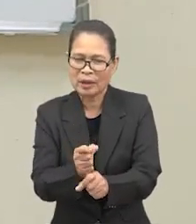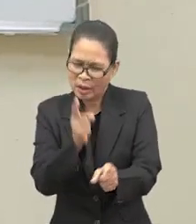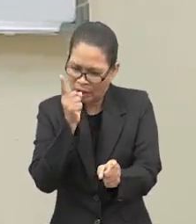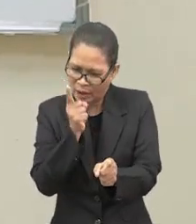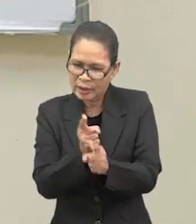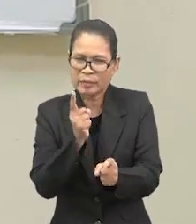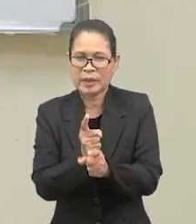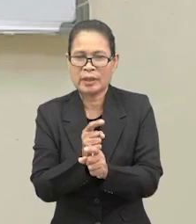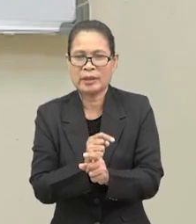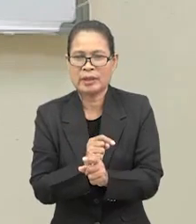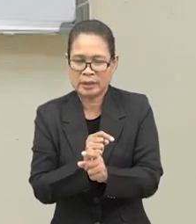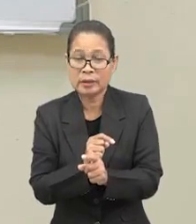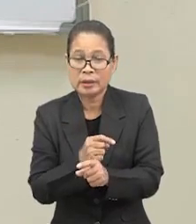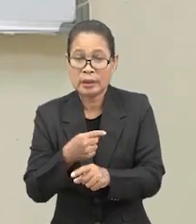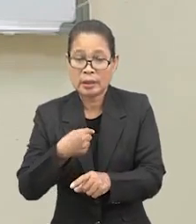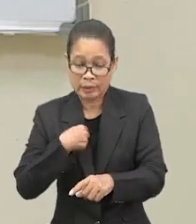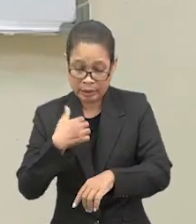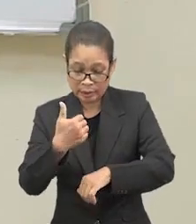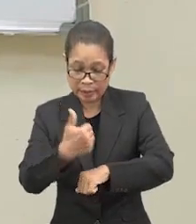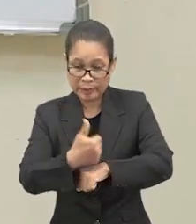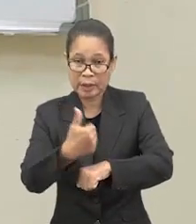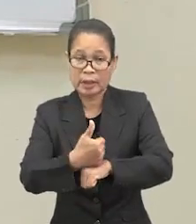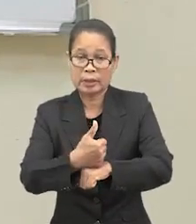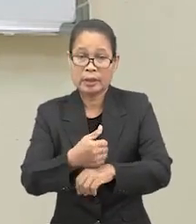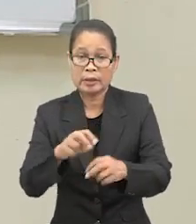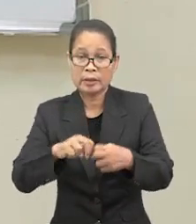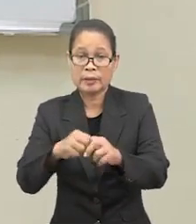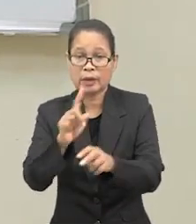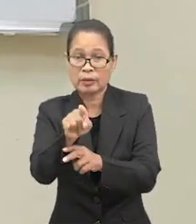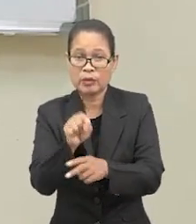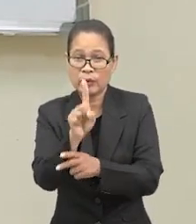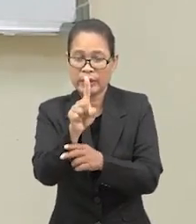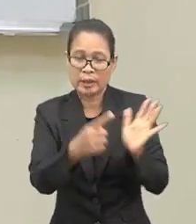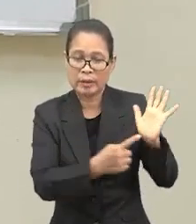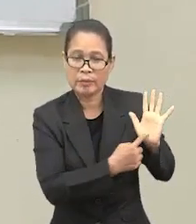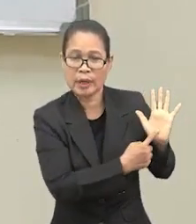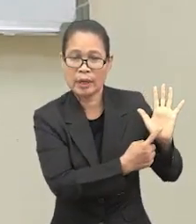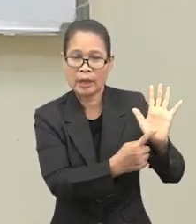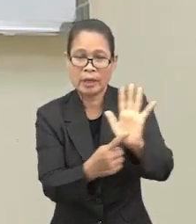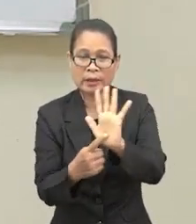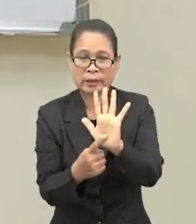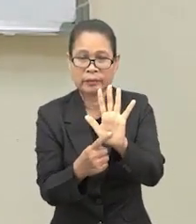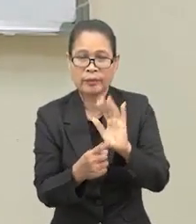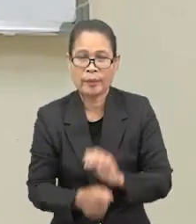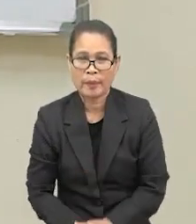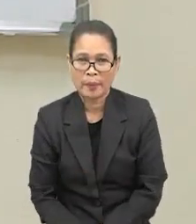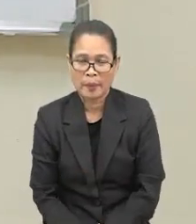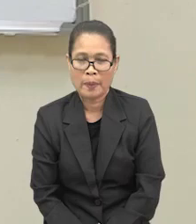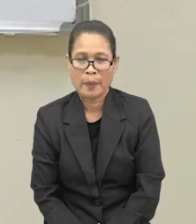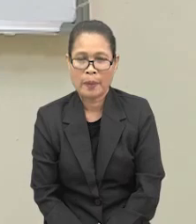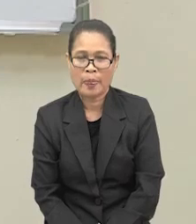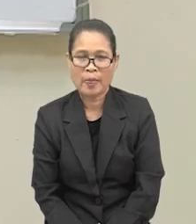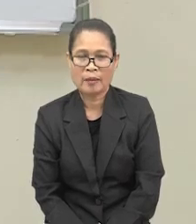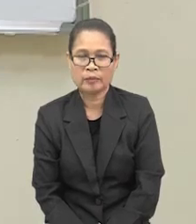tịt. Chẳng nơi bên ít nè cô nâng miên và thiên chùm nọt muối. Là bầy bằng hai cốt.